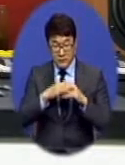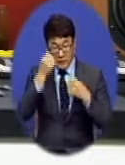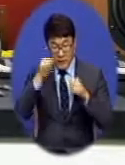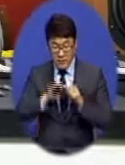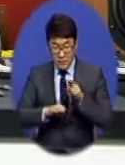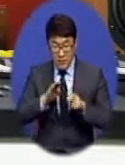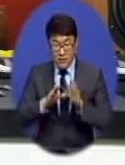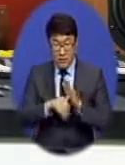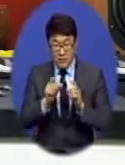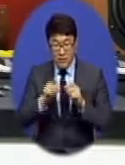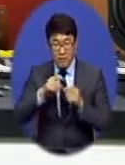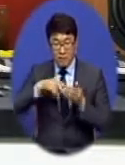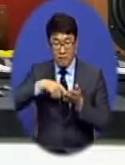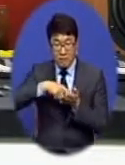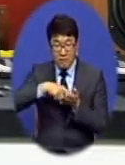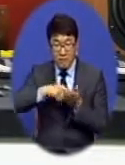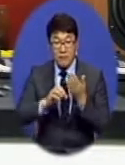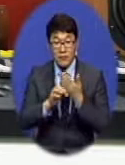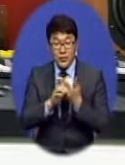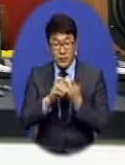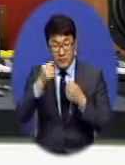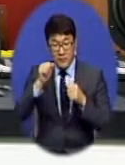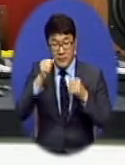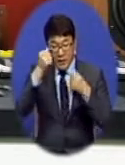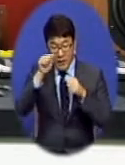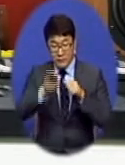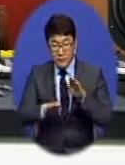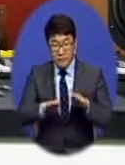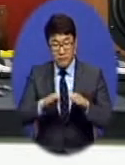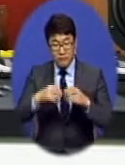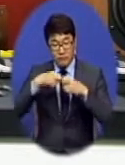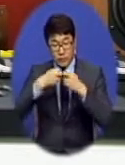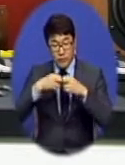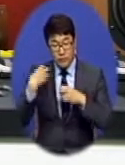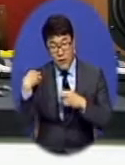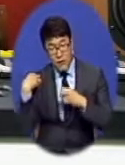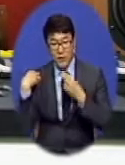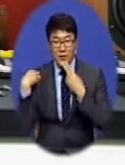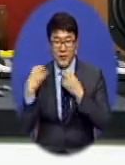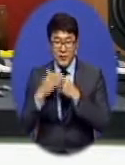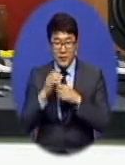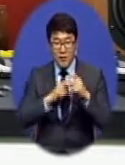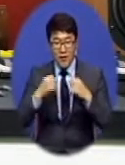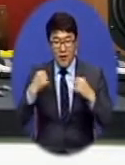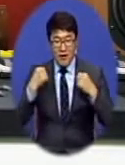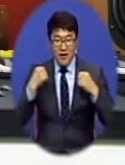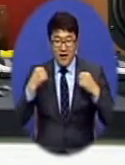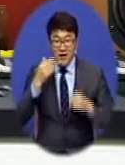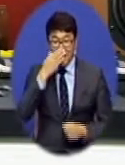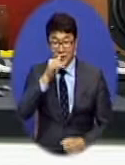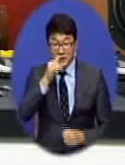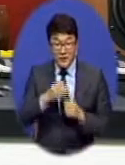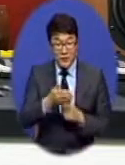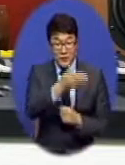않습니까? 그걸 네. 많이 구부리면은 앞쪽 다리에 무릎에 부담이 좀 덜 가서 무릎 건강에 도움이 된다고 하니까